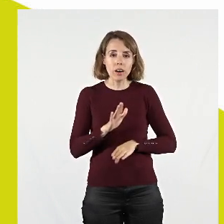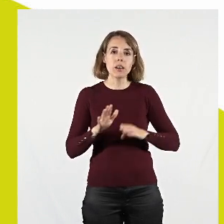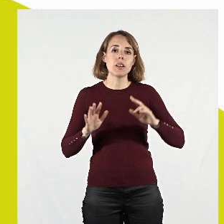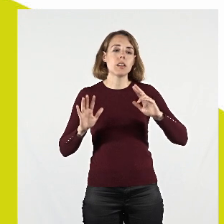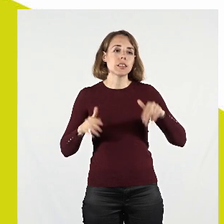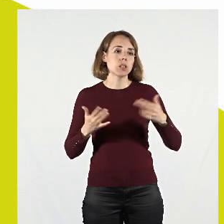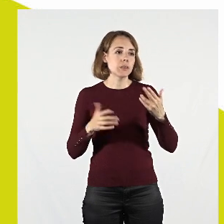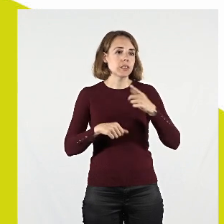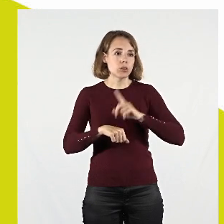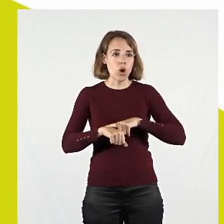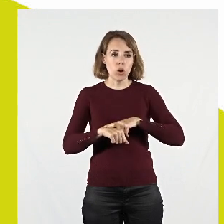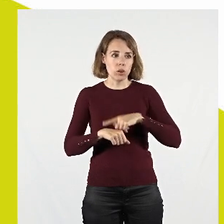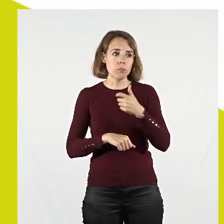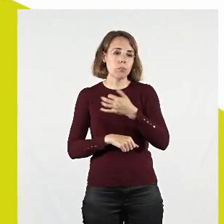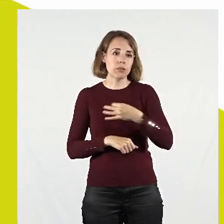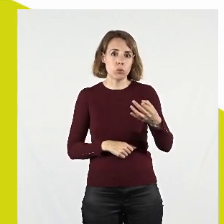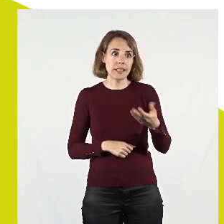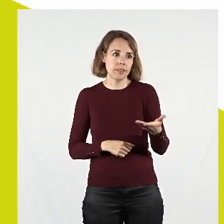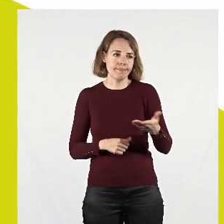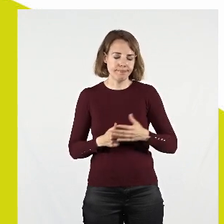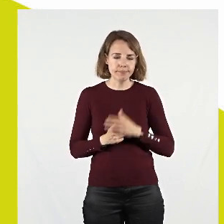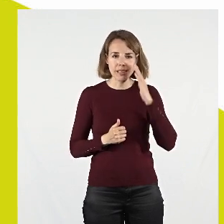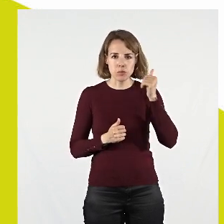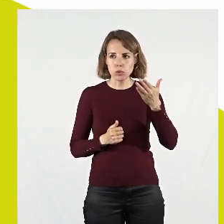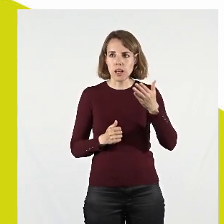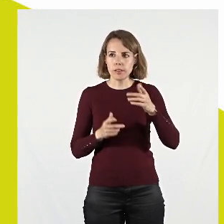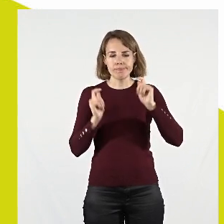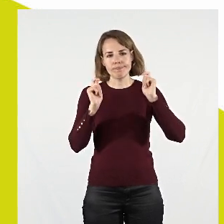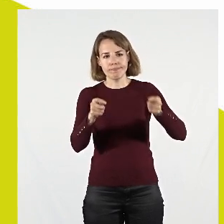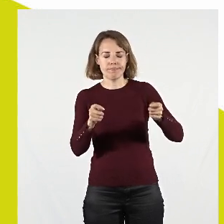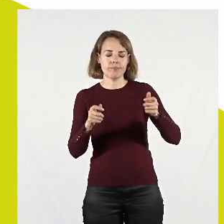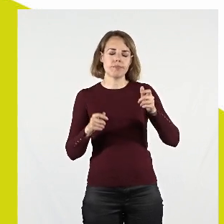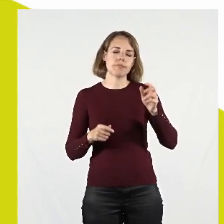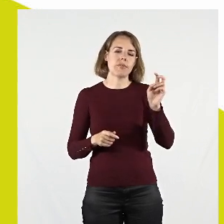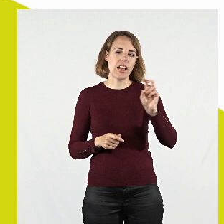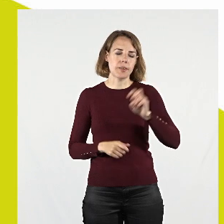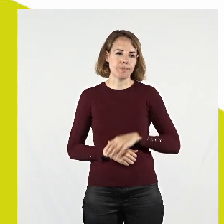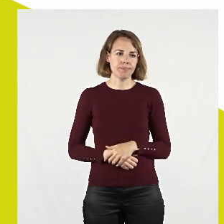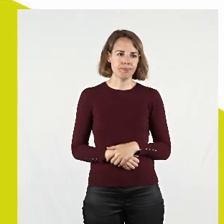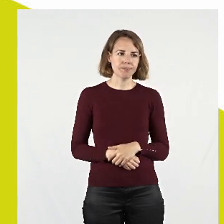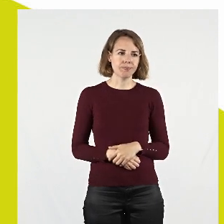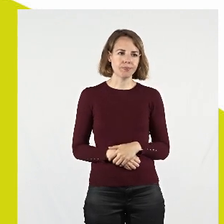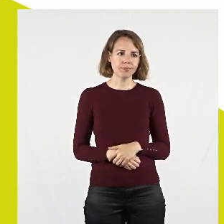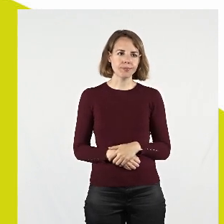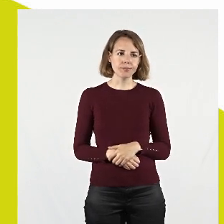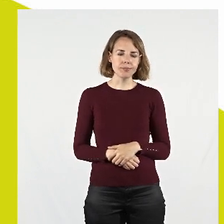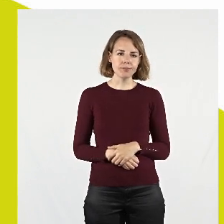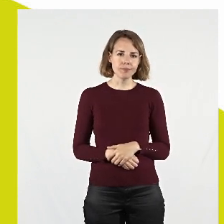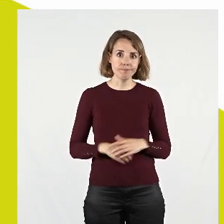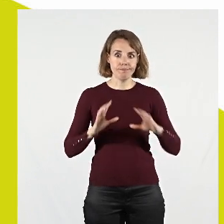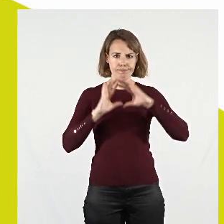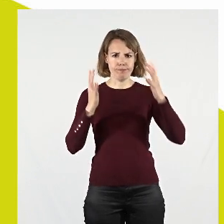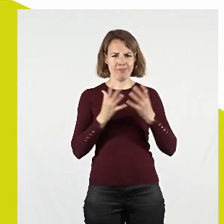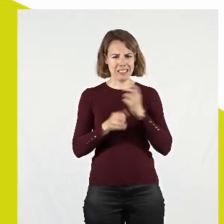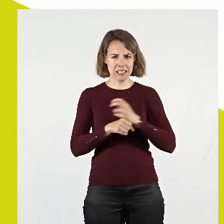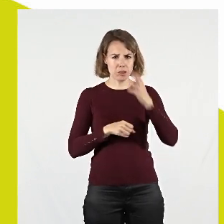verts. Ceci pour dire que déjà, au sein même des établissements publics médico-sociaux, avoir une vision d'ensemble des risques professionnels, c'est déjà